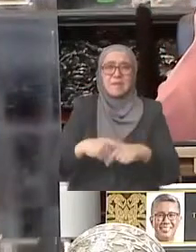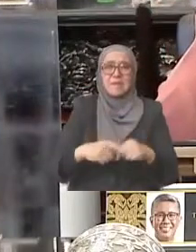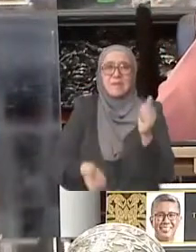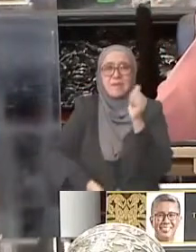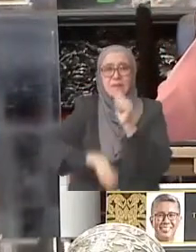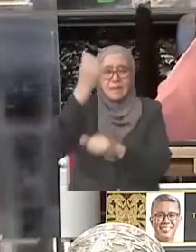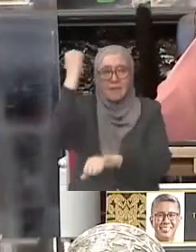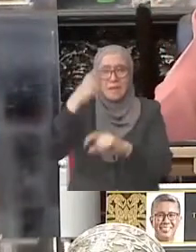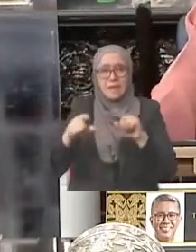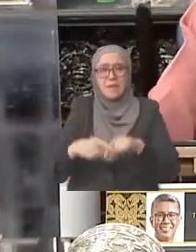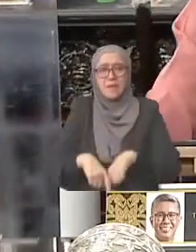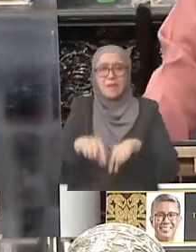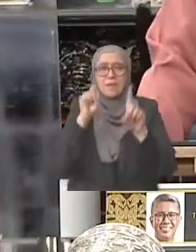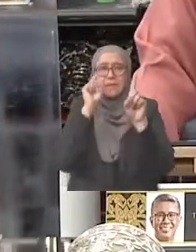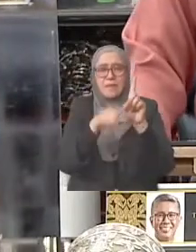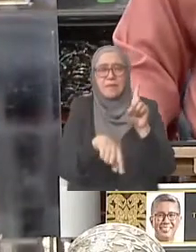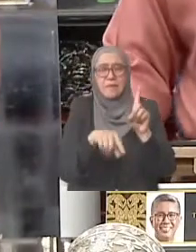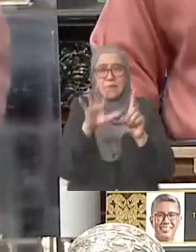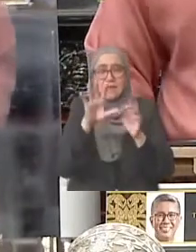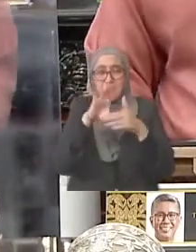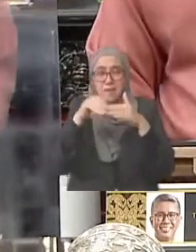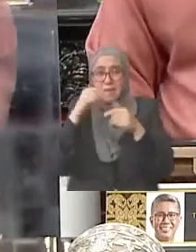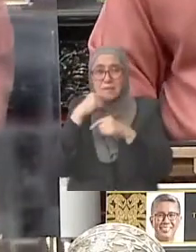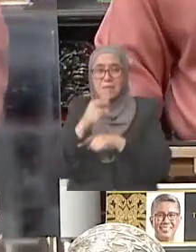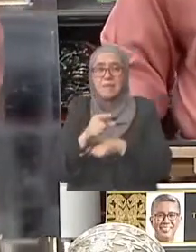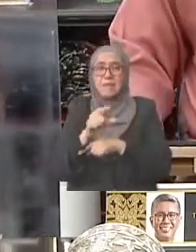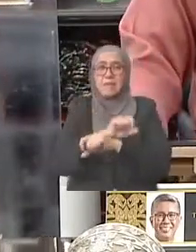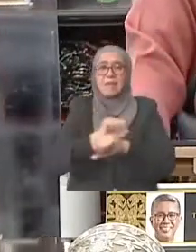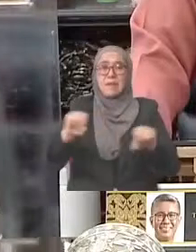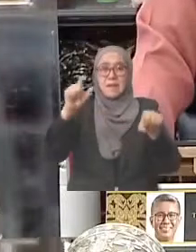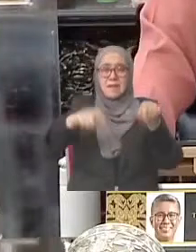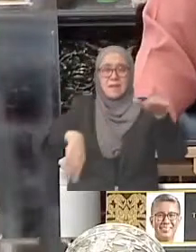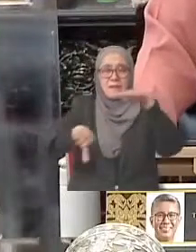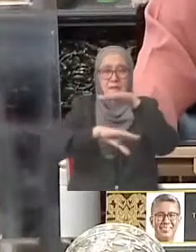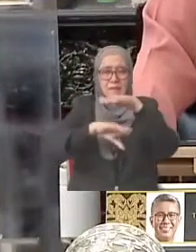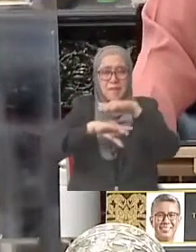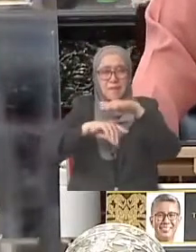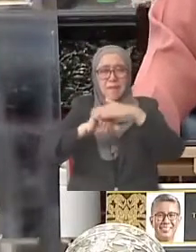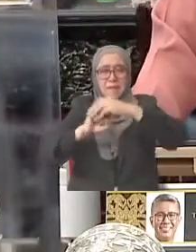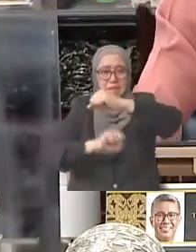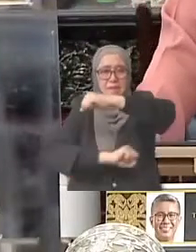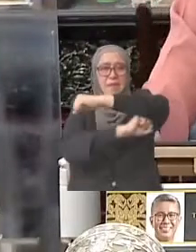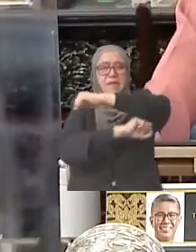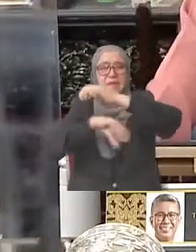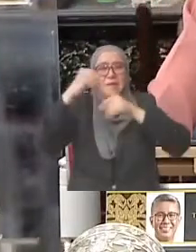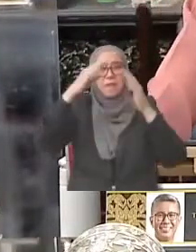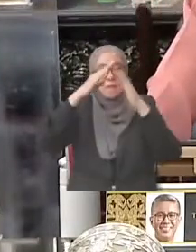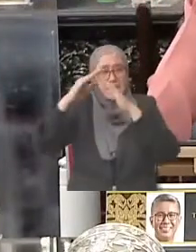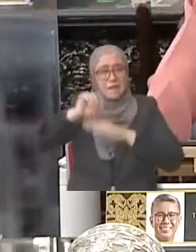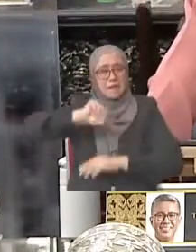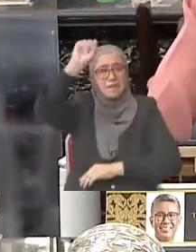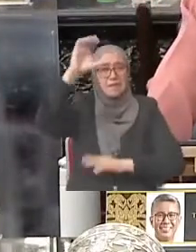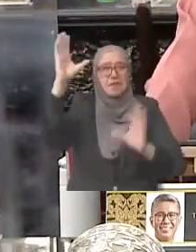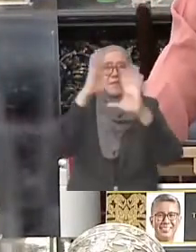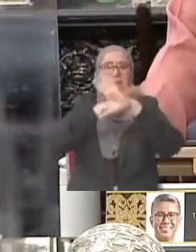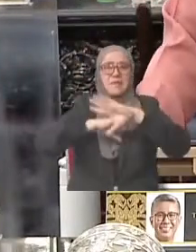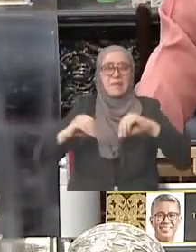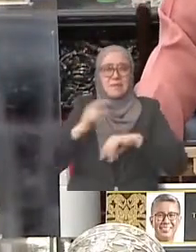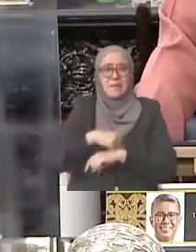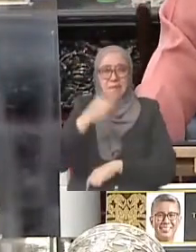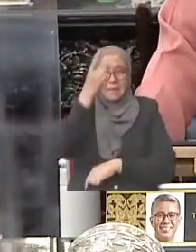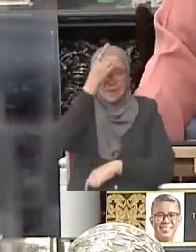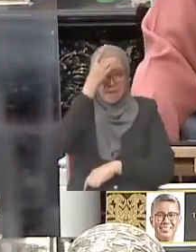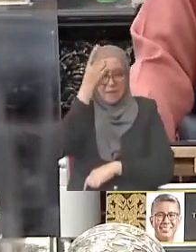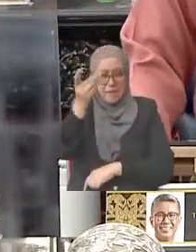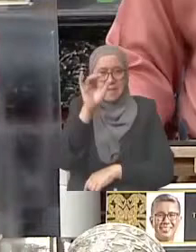disediakan untuk pembangunan infrastruktur Wah Banda Sabah dan Serawak Gatot yang diperjual kemakmuran